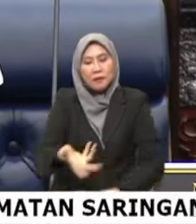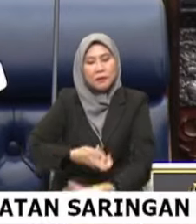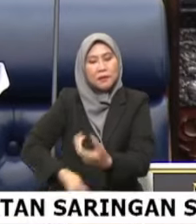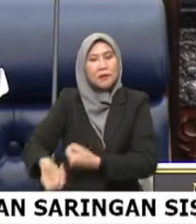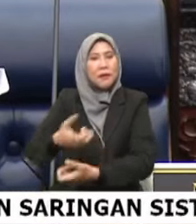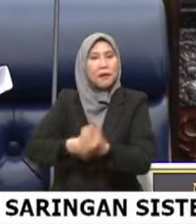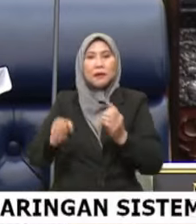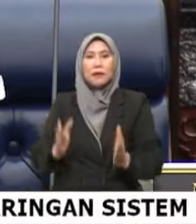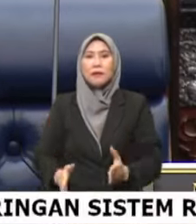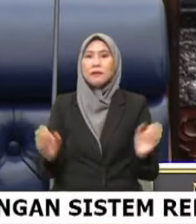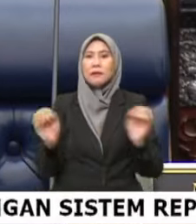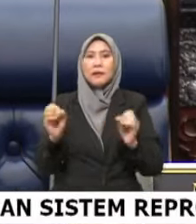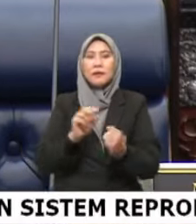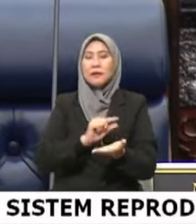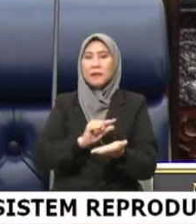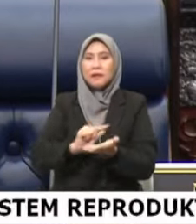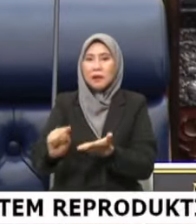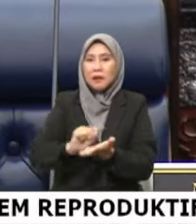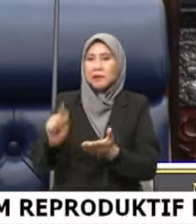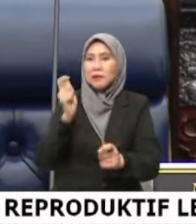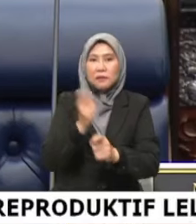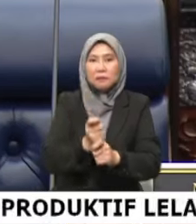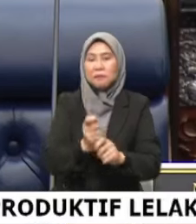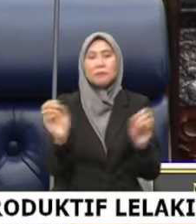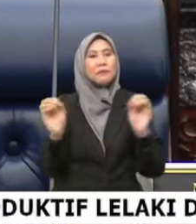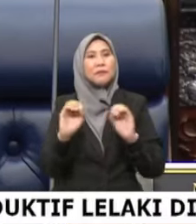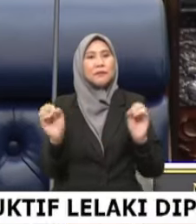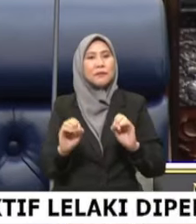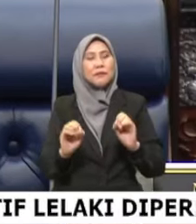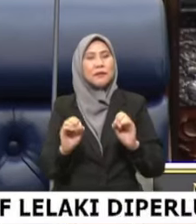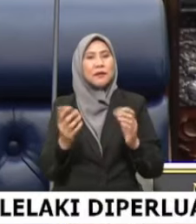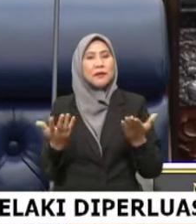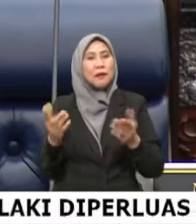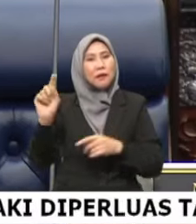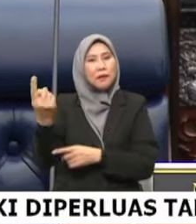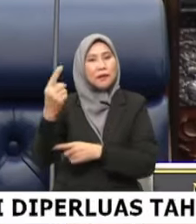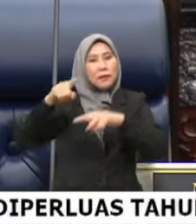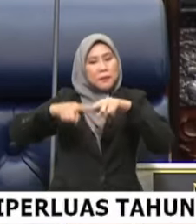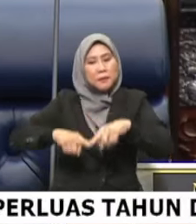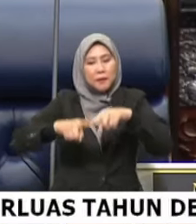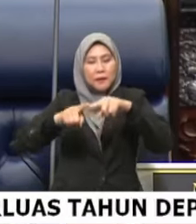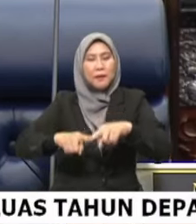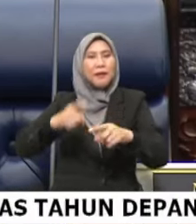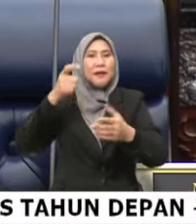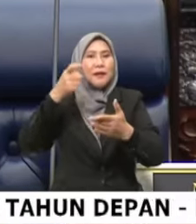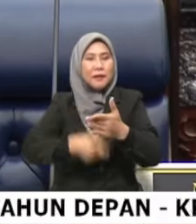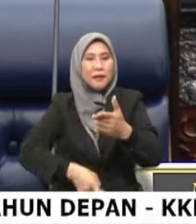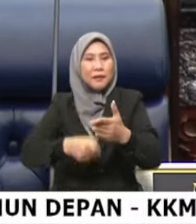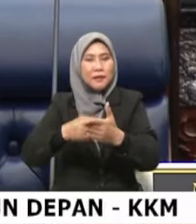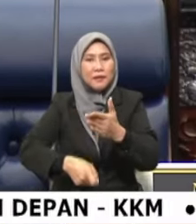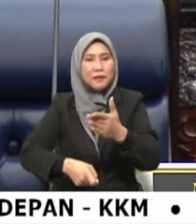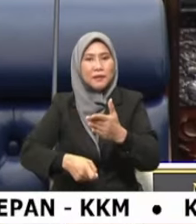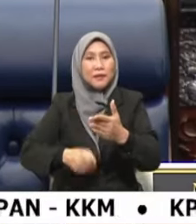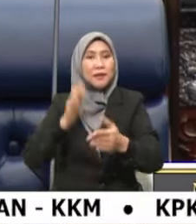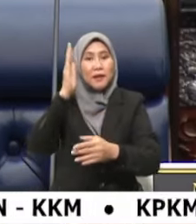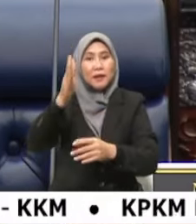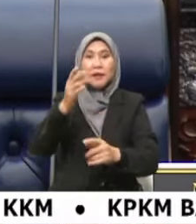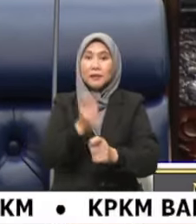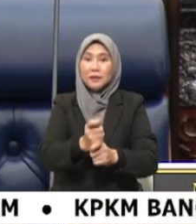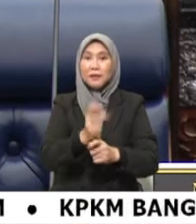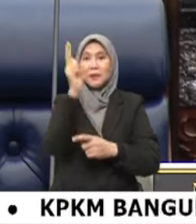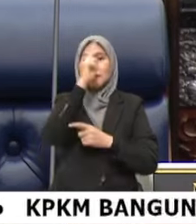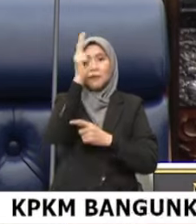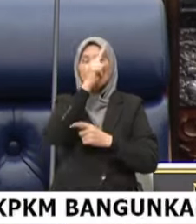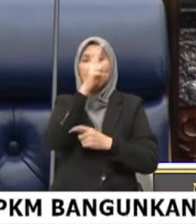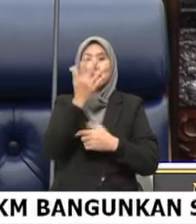ni tidak ada pendapatan tetap, tidak ada gaji minima. Mereka hanya bergantung kepada harga yang akan ditetapkan oleh kerajaan,